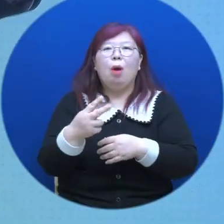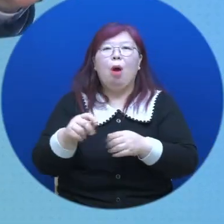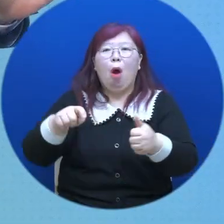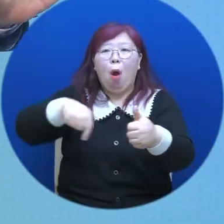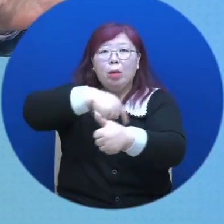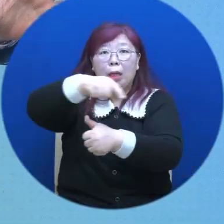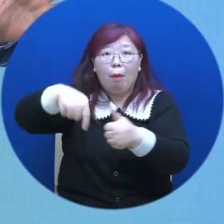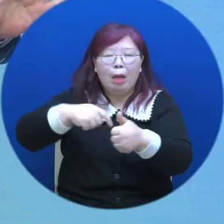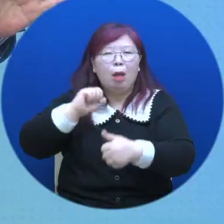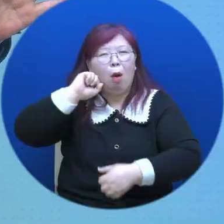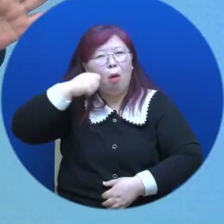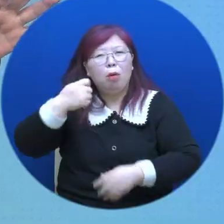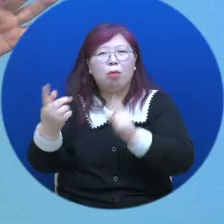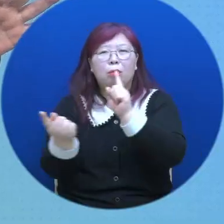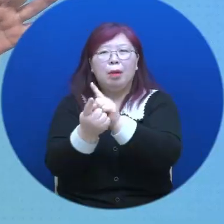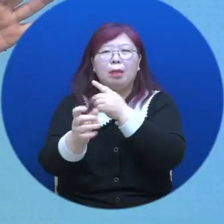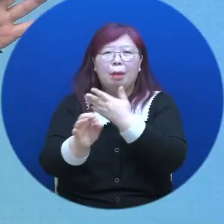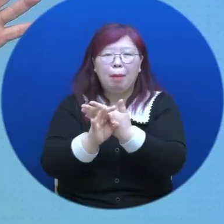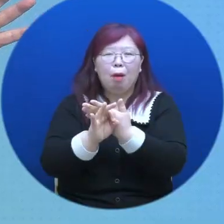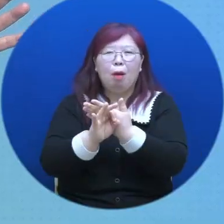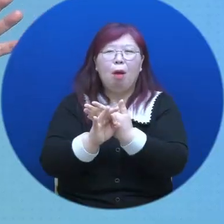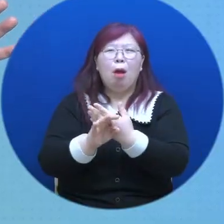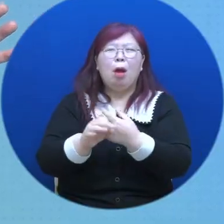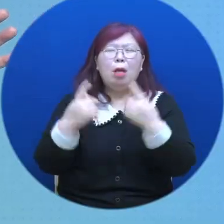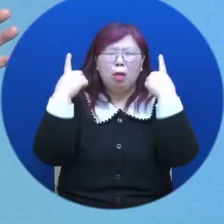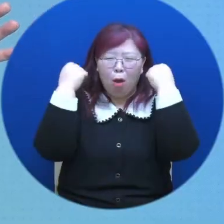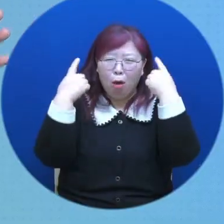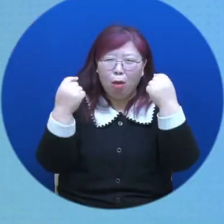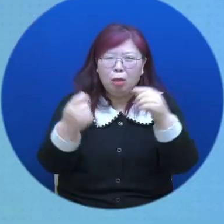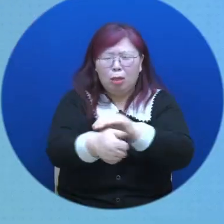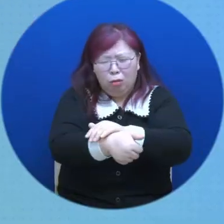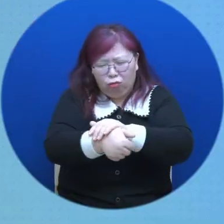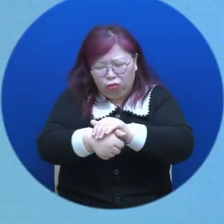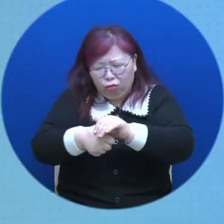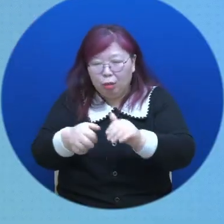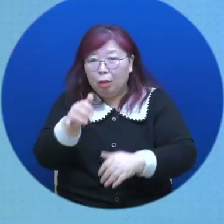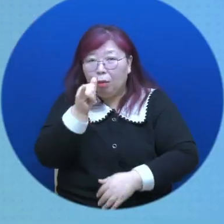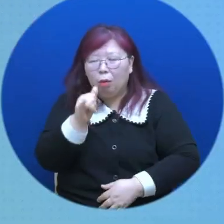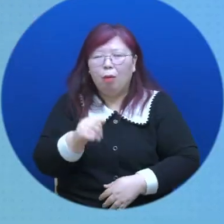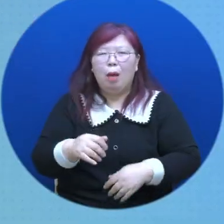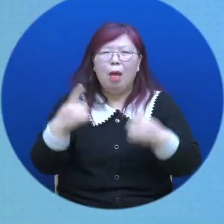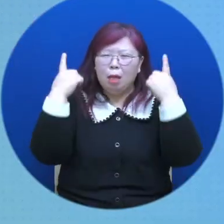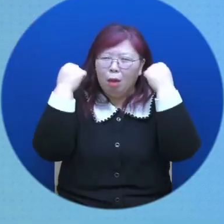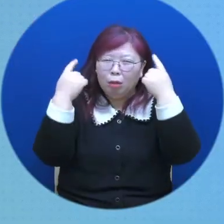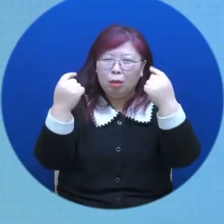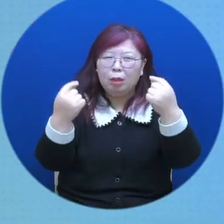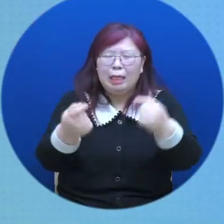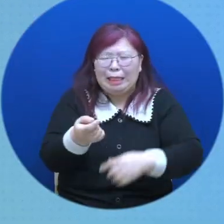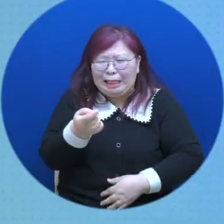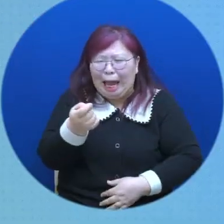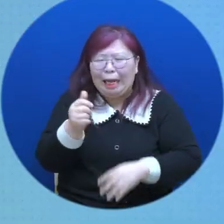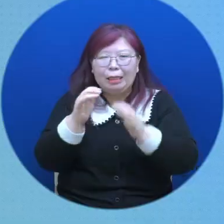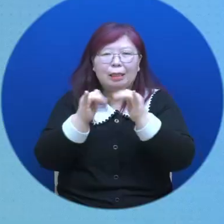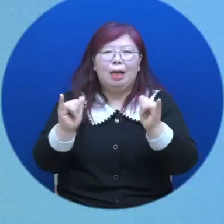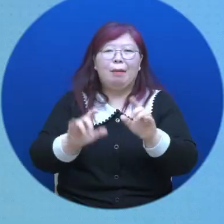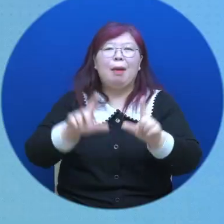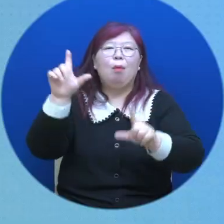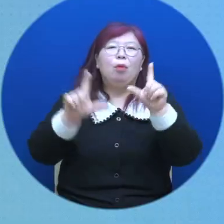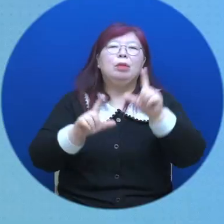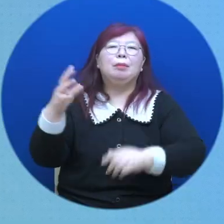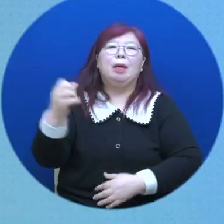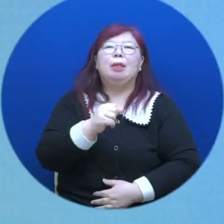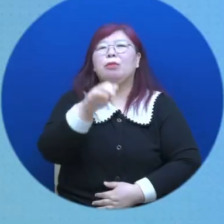그 환경과 어려움 앞에 여전히 주눅들고 여전히 작은 자로 꿇어앉는 것, 그게 그들의 모습이었다는